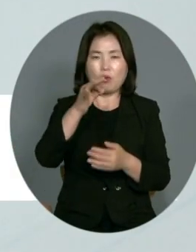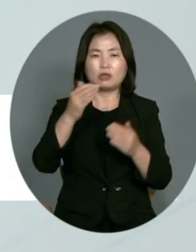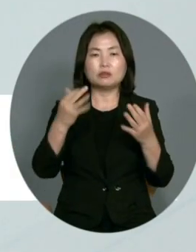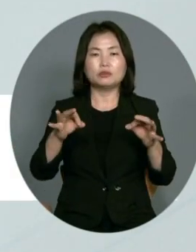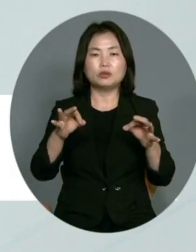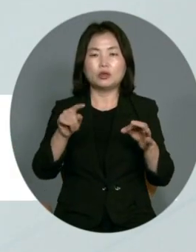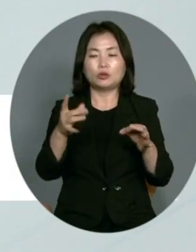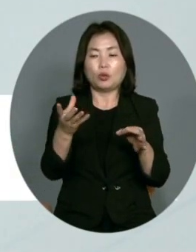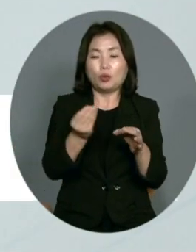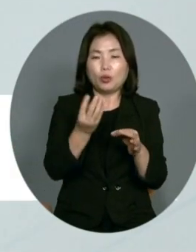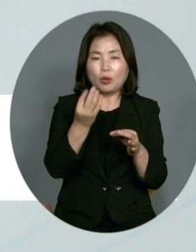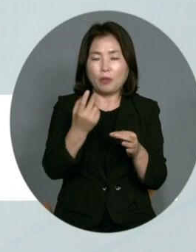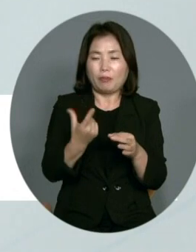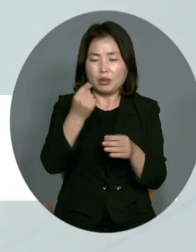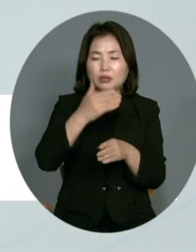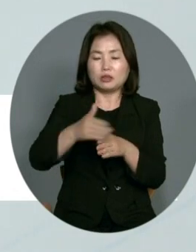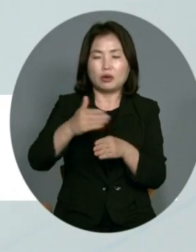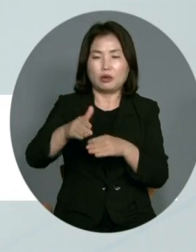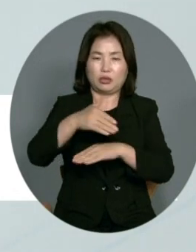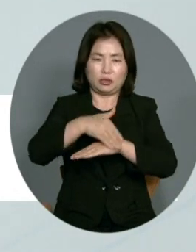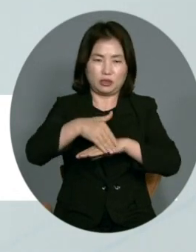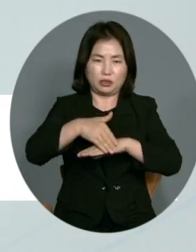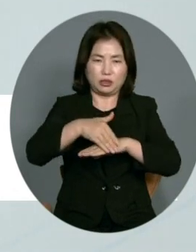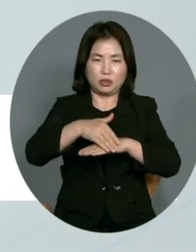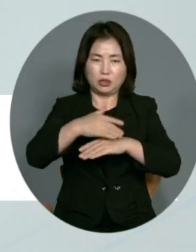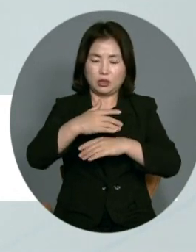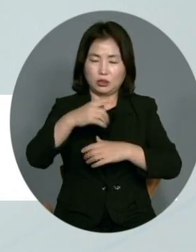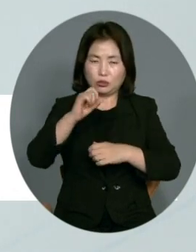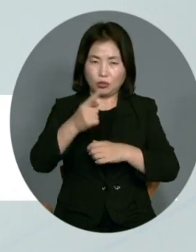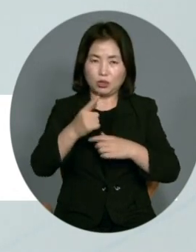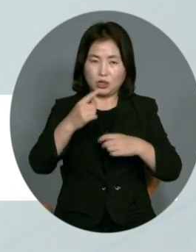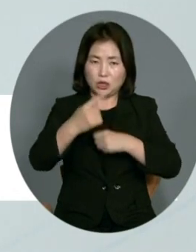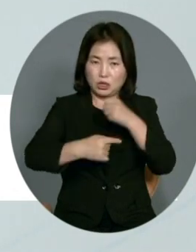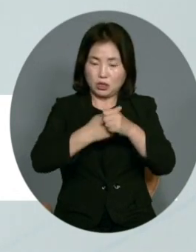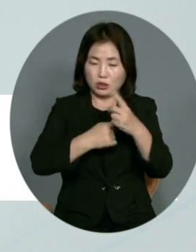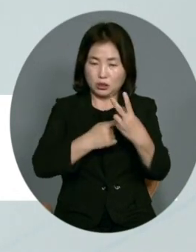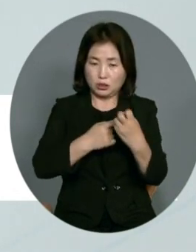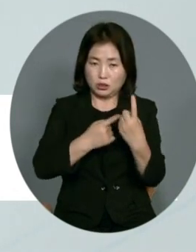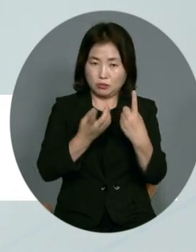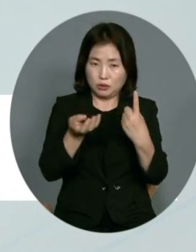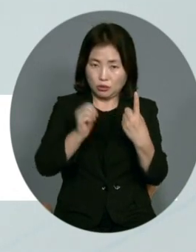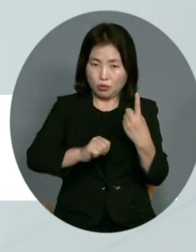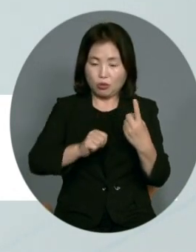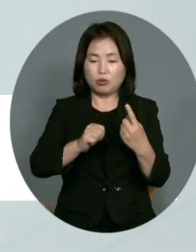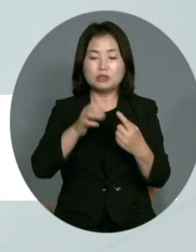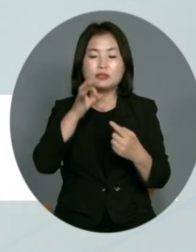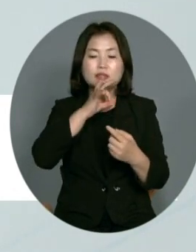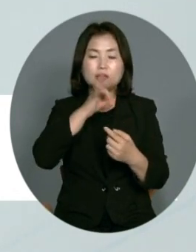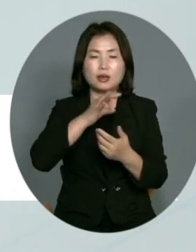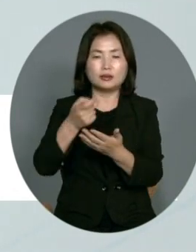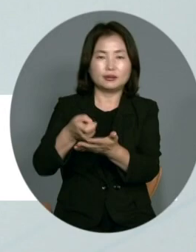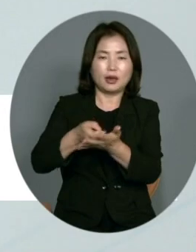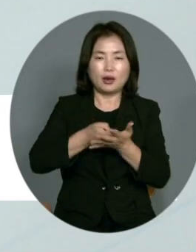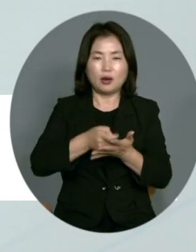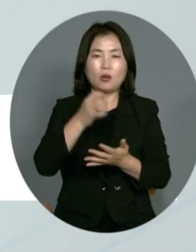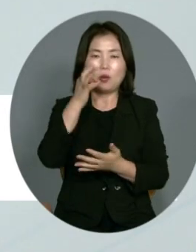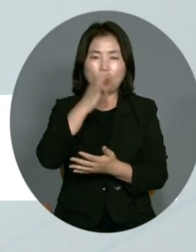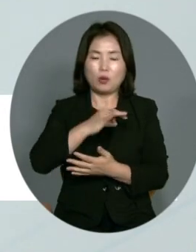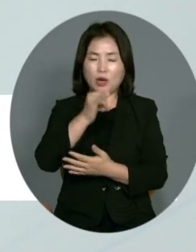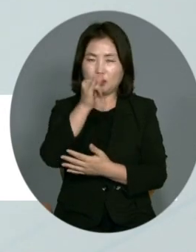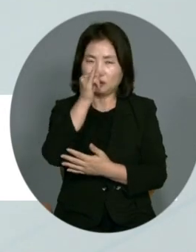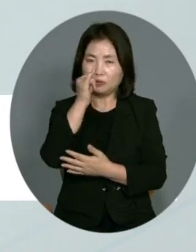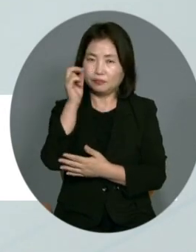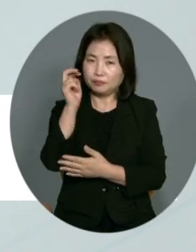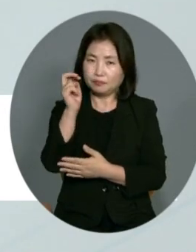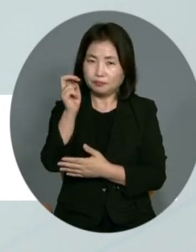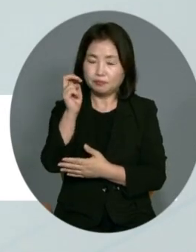금융기관 차입금을 조기 상환할 계획으로 이를 통해 연간 21억 원 정도의 이자 절감 효과가